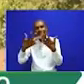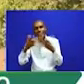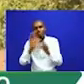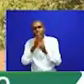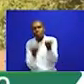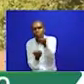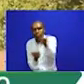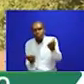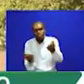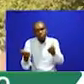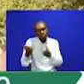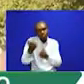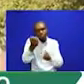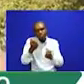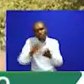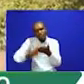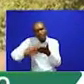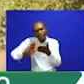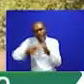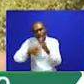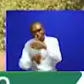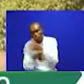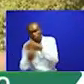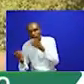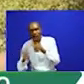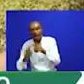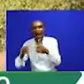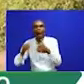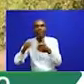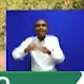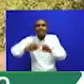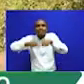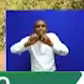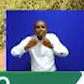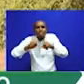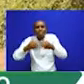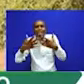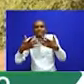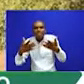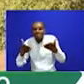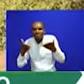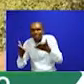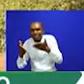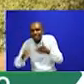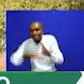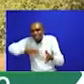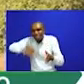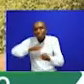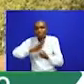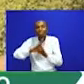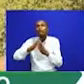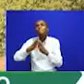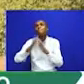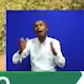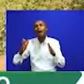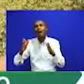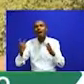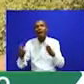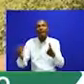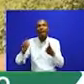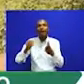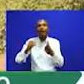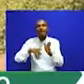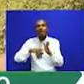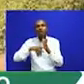chito twale chigali chiko myaka maiga kweta ekera kenyoreke kerekenene ekera tumanya kanyoranga kera